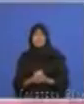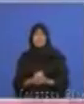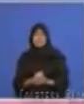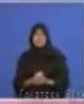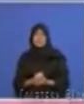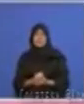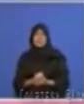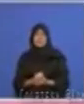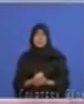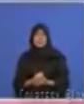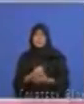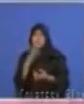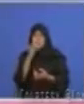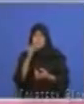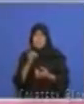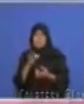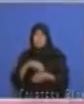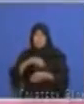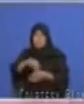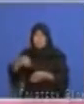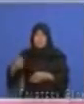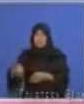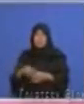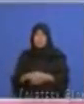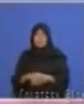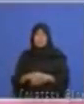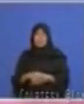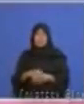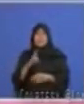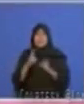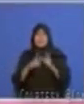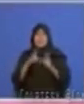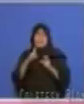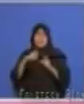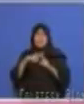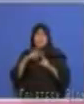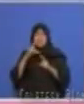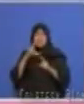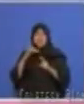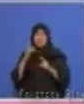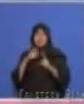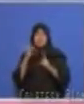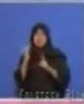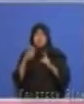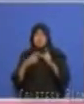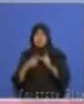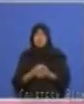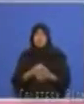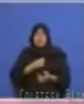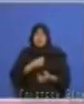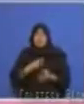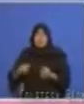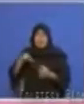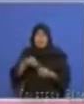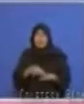Makasih berbicara pertanian hanya sebuah siklus punya lahan harus punya pengairan